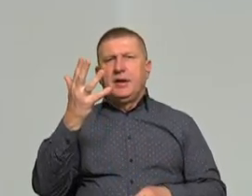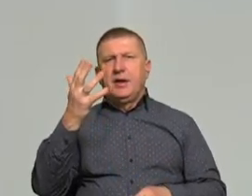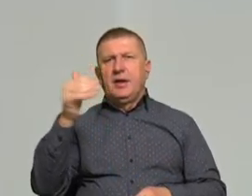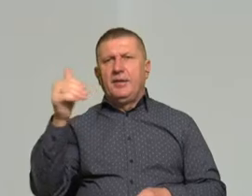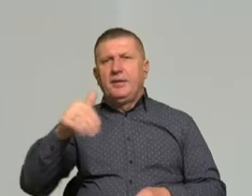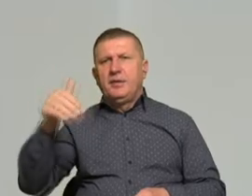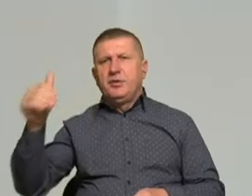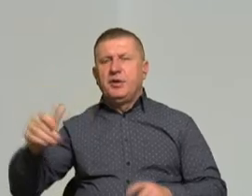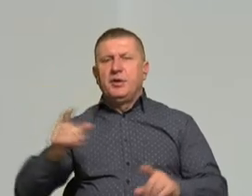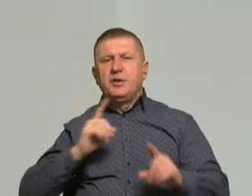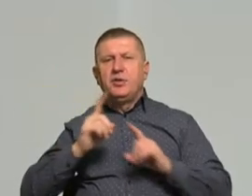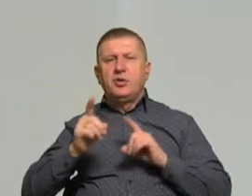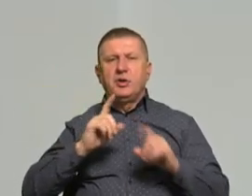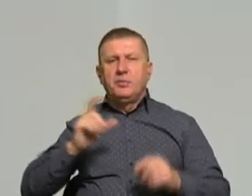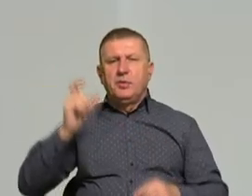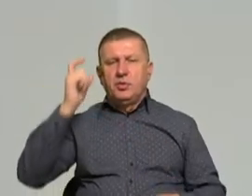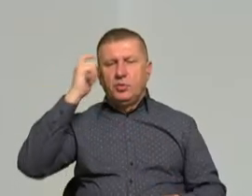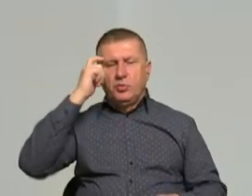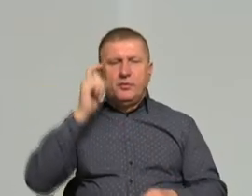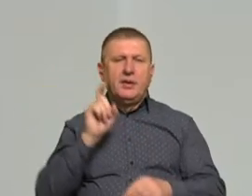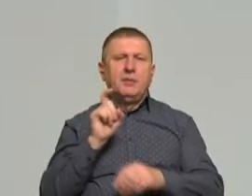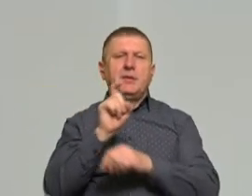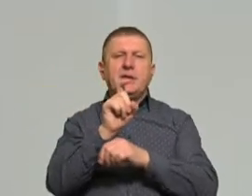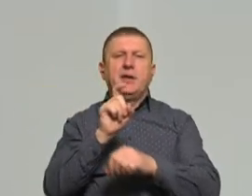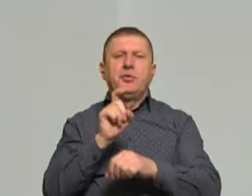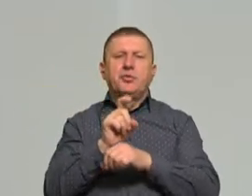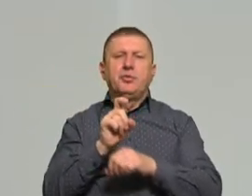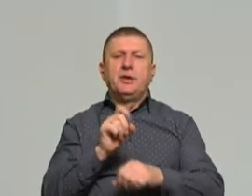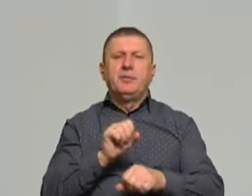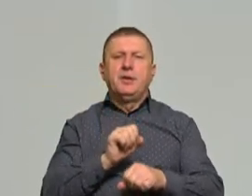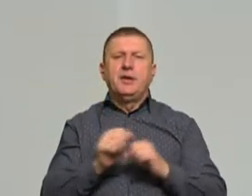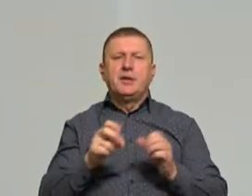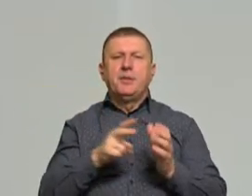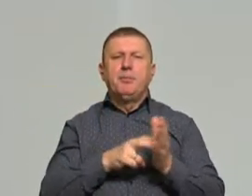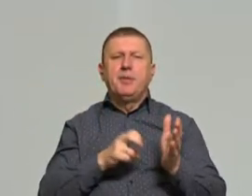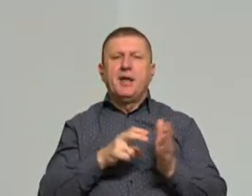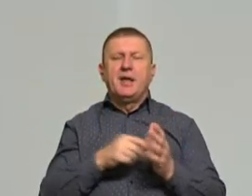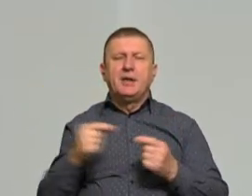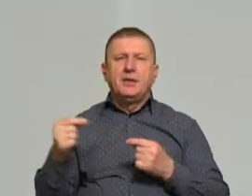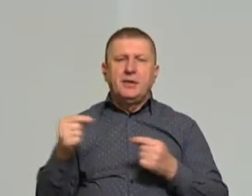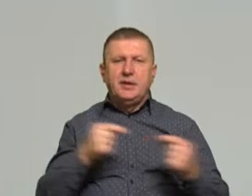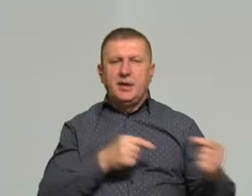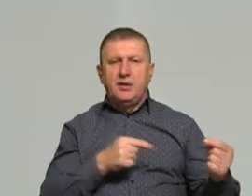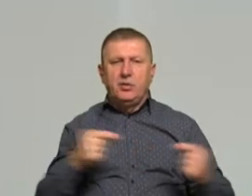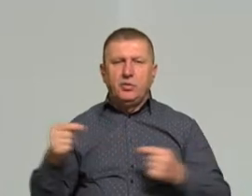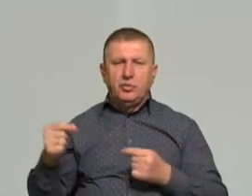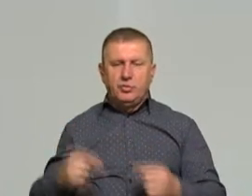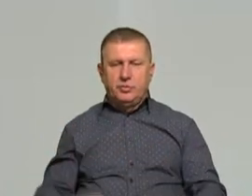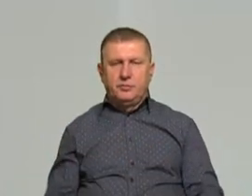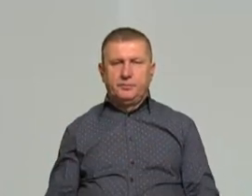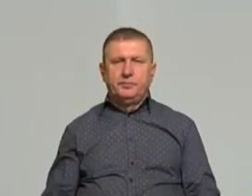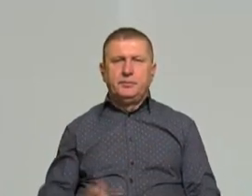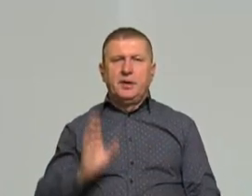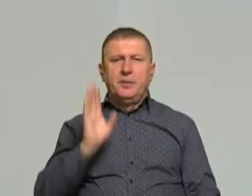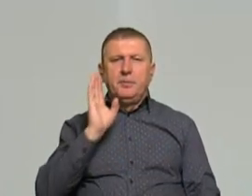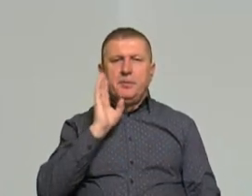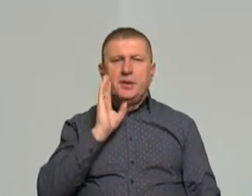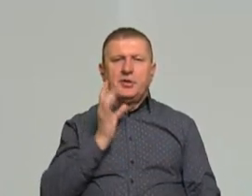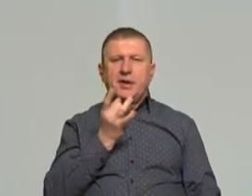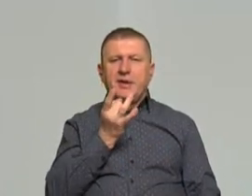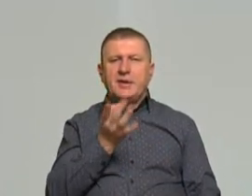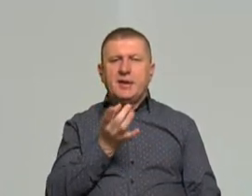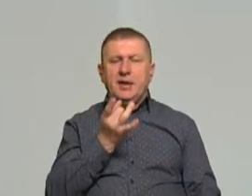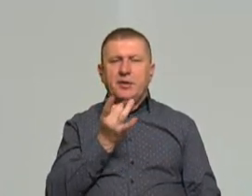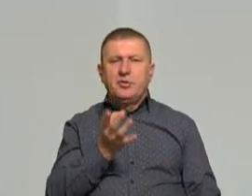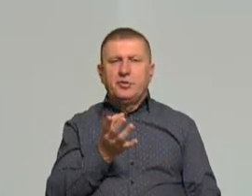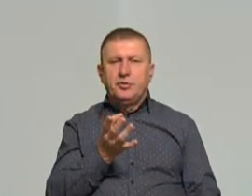tysięcy rozmów, słyszę, że głównym zarzutem i powodem niezadowolenia mieszkańców jest brak dialogu. Mieszkańcy skarżą się